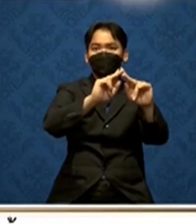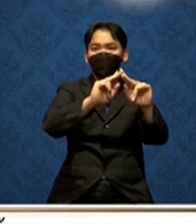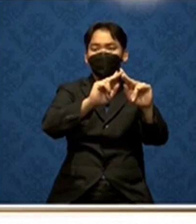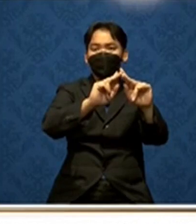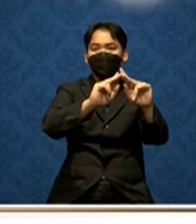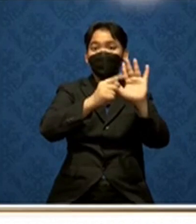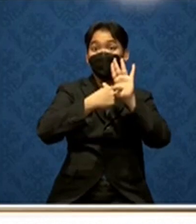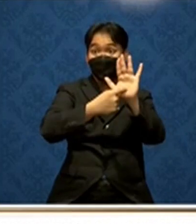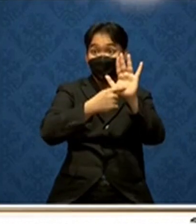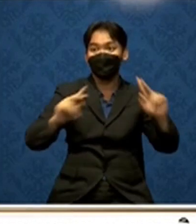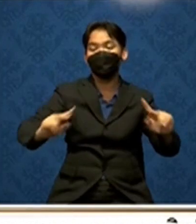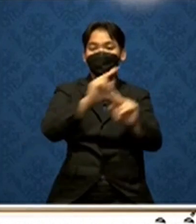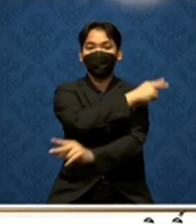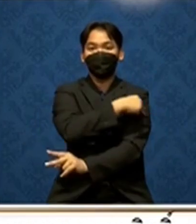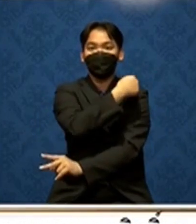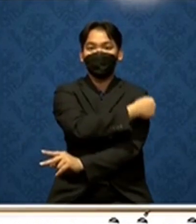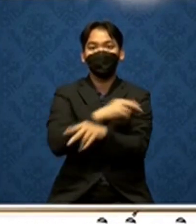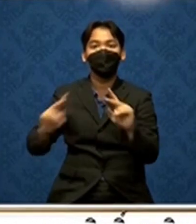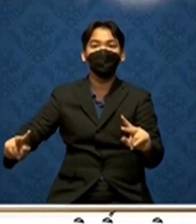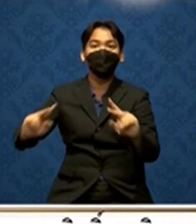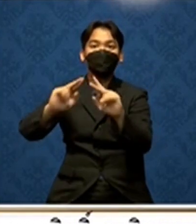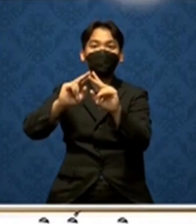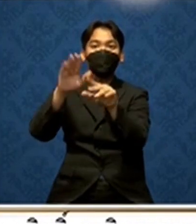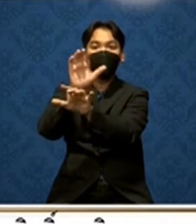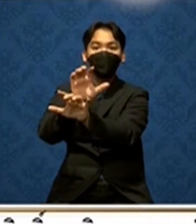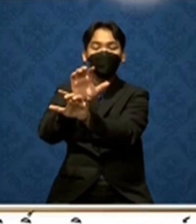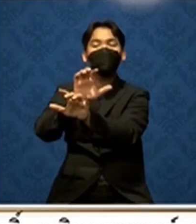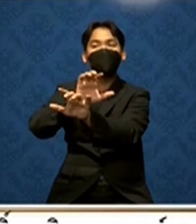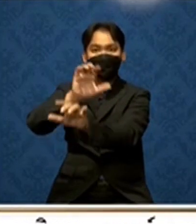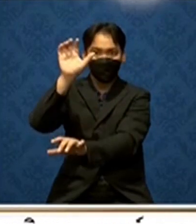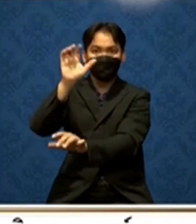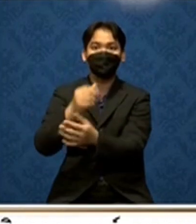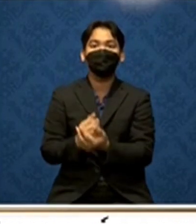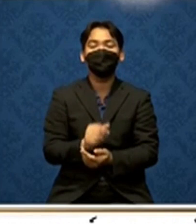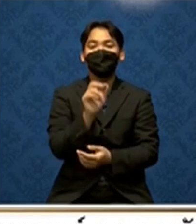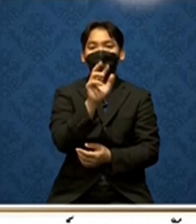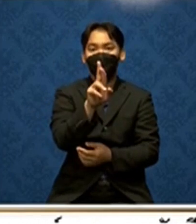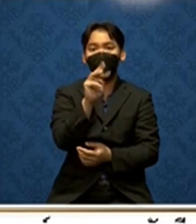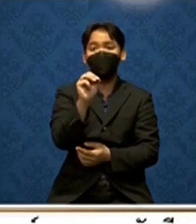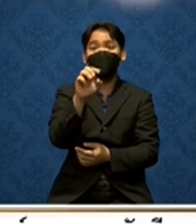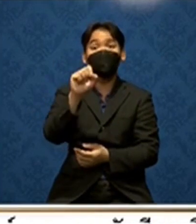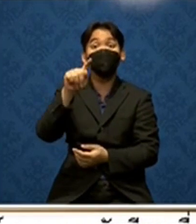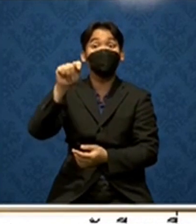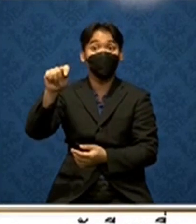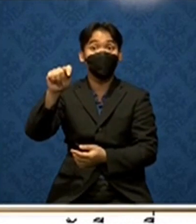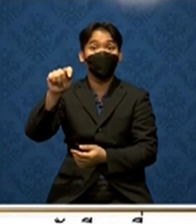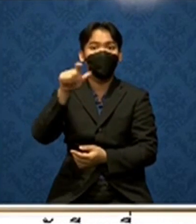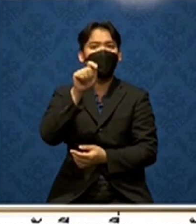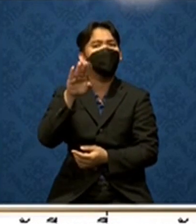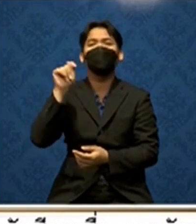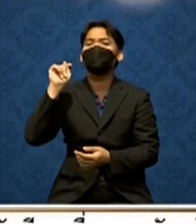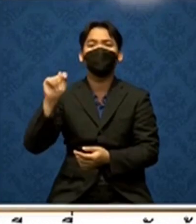ระทรวงสาธารณสุขและกระทรวงมหาดไทยโดยเฉพาะรพ.ส.ต.กับท้องถิ่น